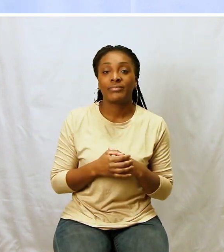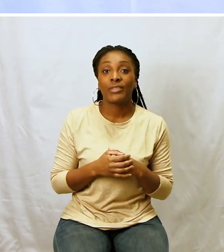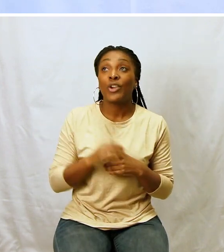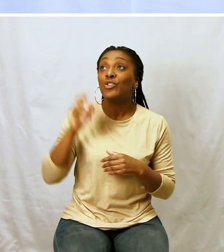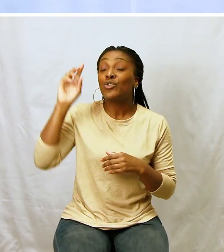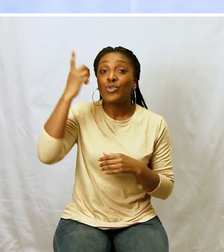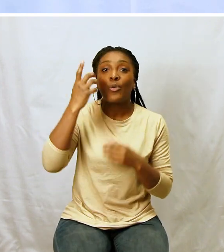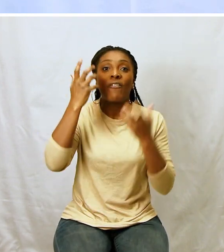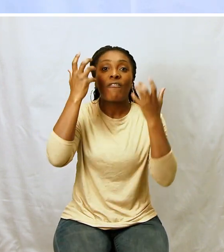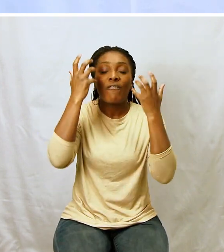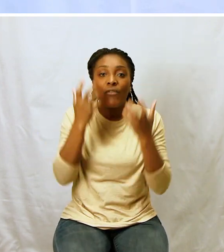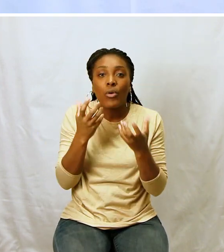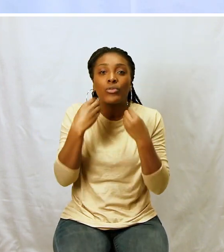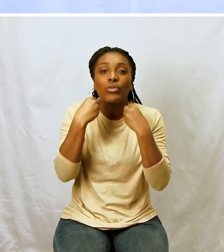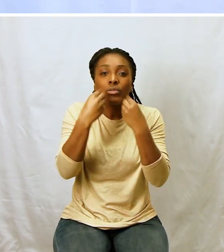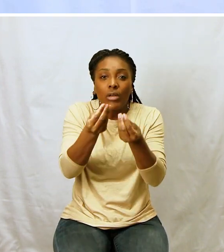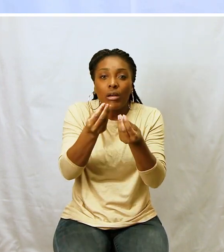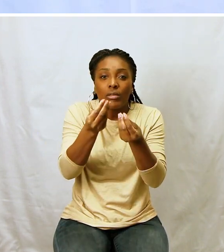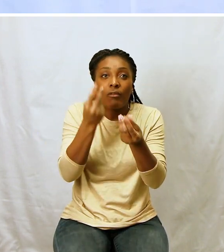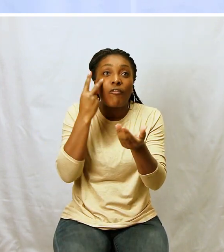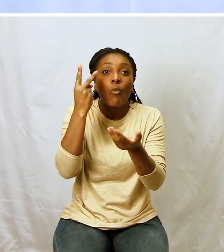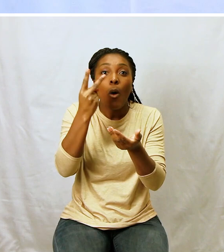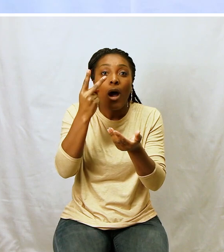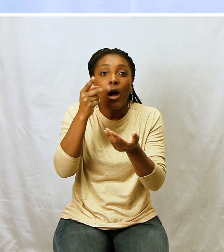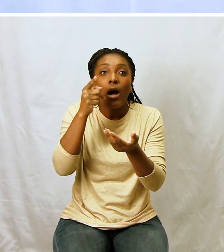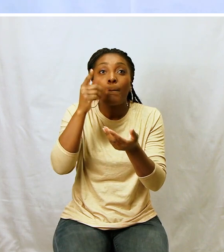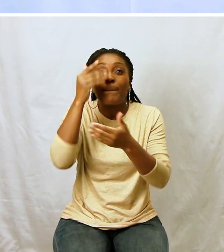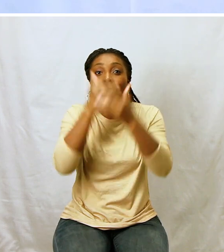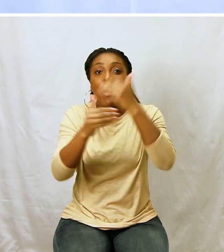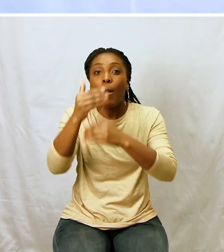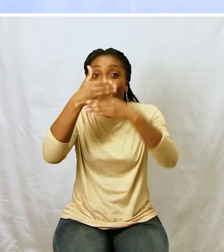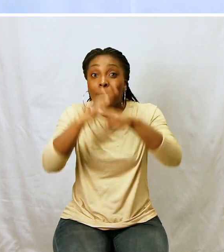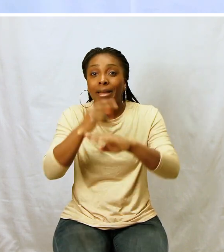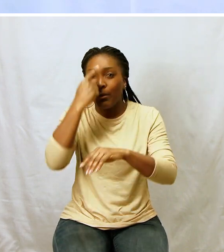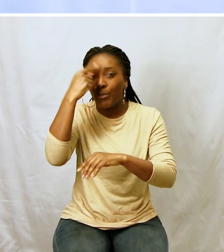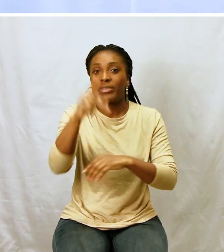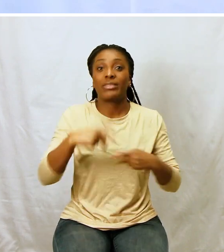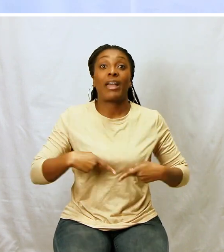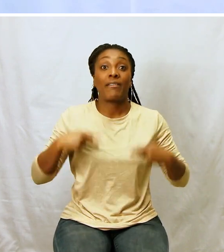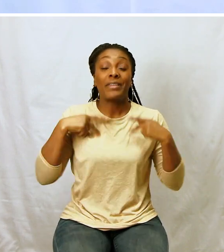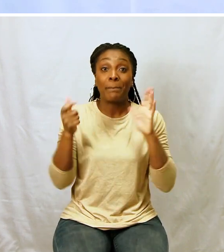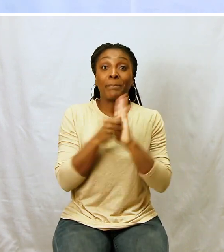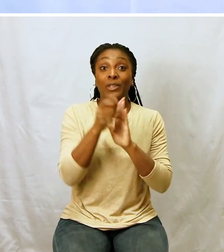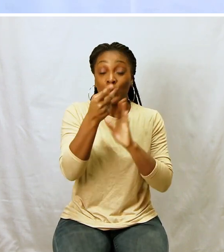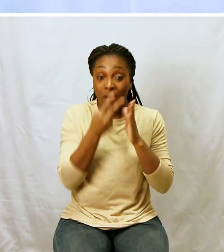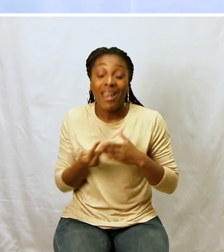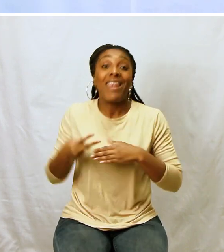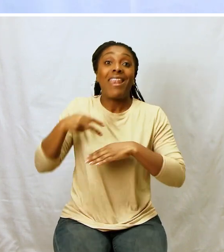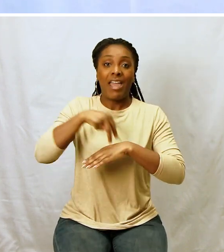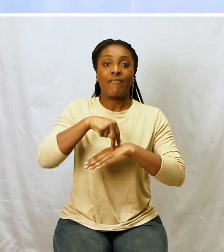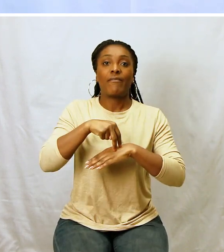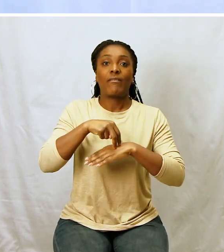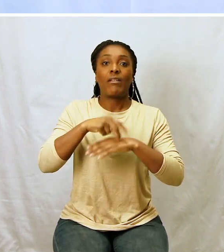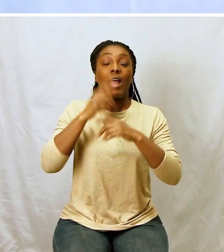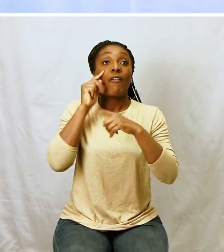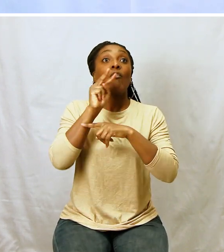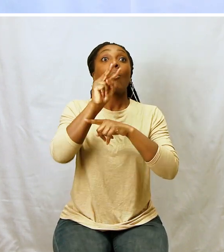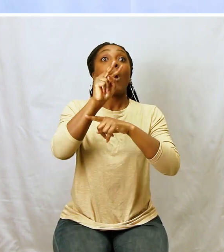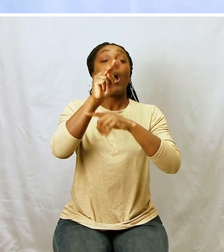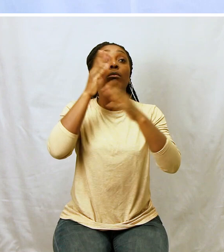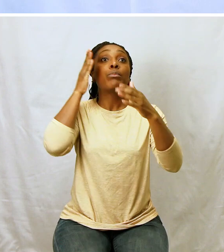Dieu veut te faire voir ce qu'il a déjà prévu pour ta vie. C'est au moment où tu vas te lever que ton horizon va